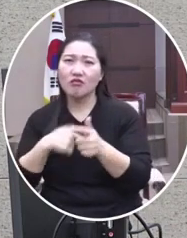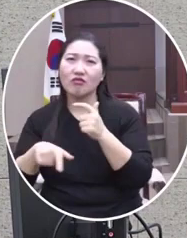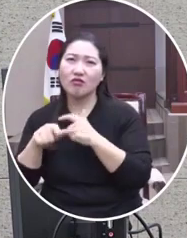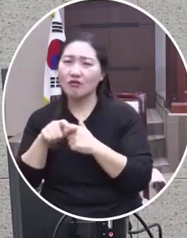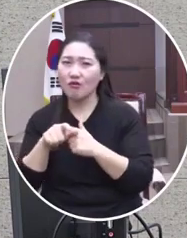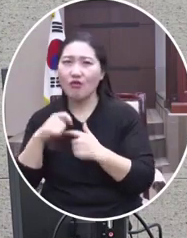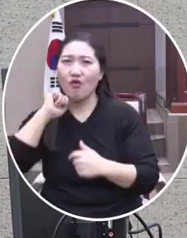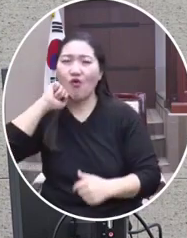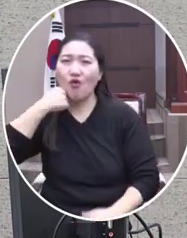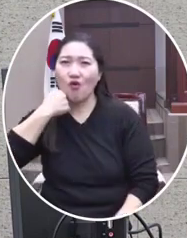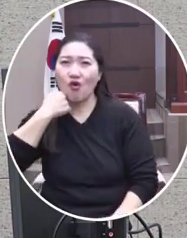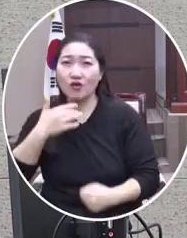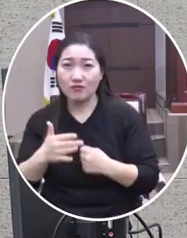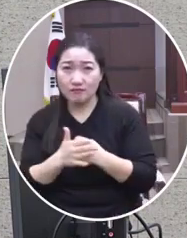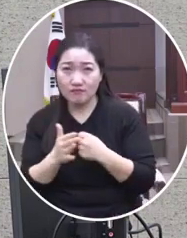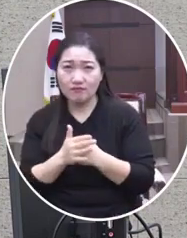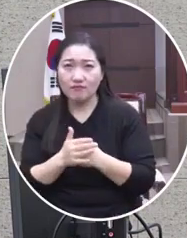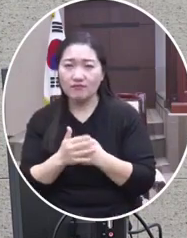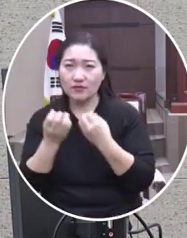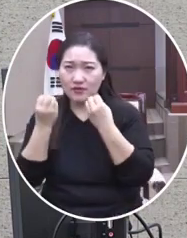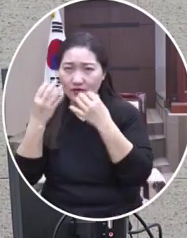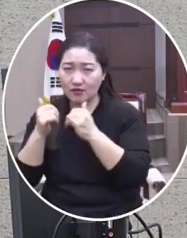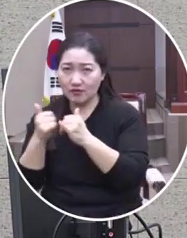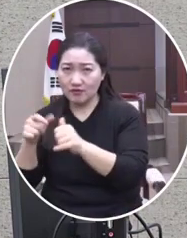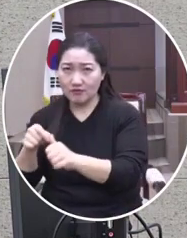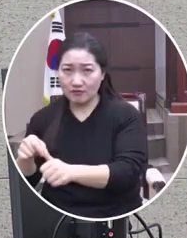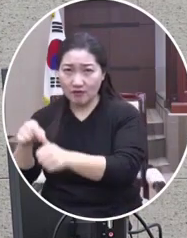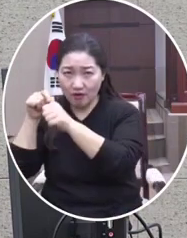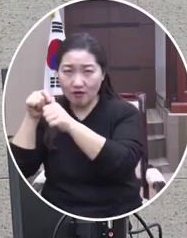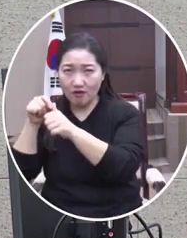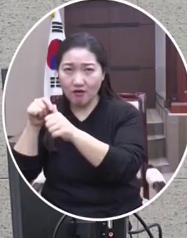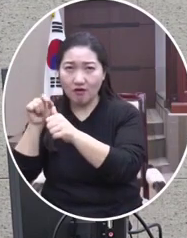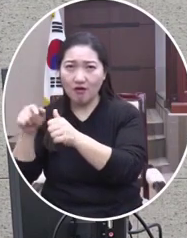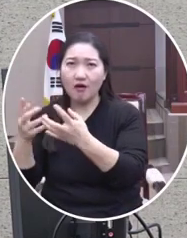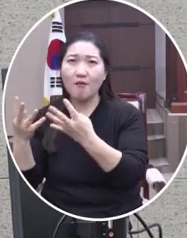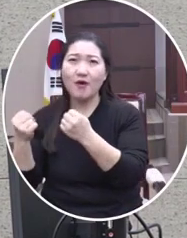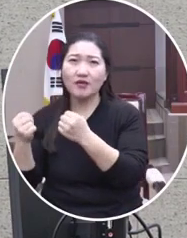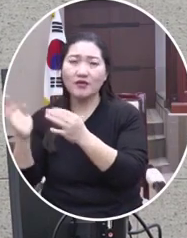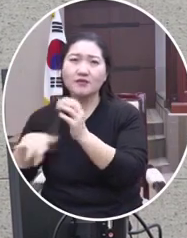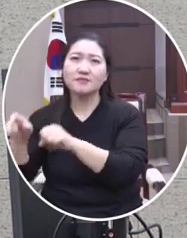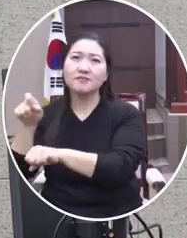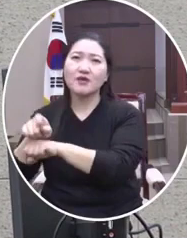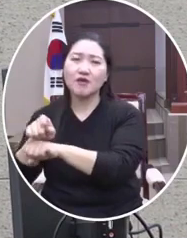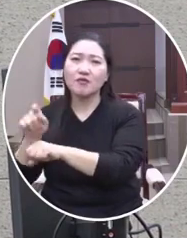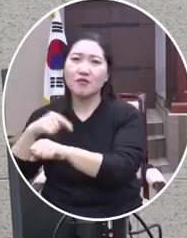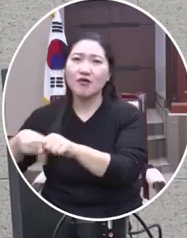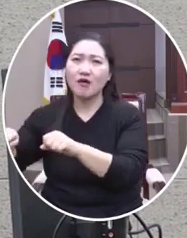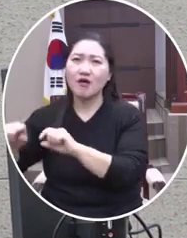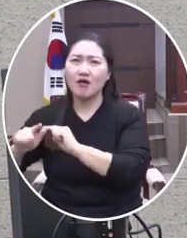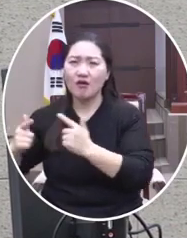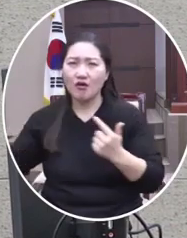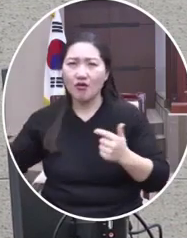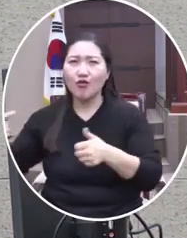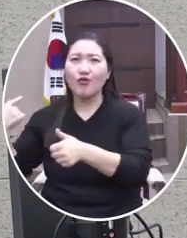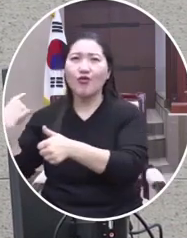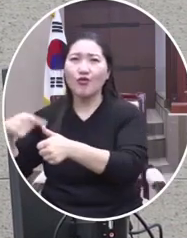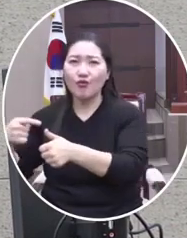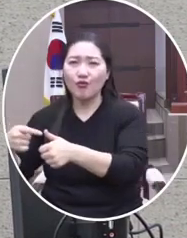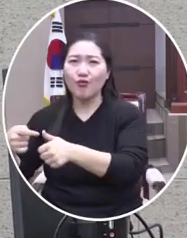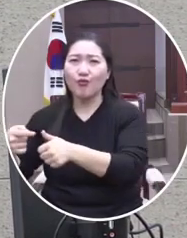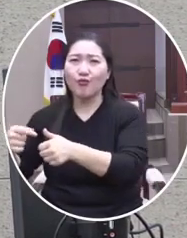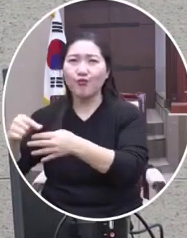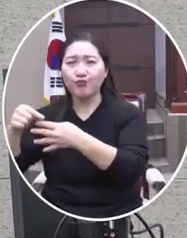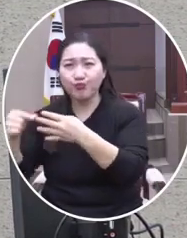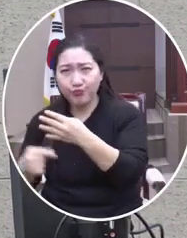생길 의료가 있습니다 신규 직원의 직원이 많은 집행부는 다양한 교육 교육